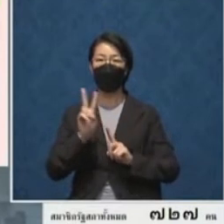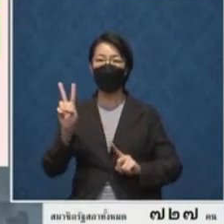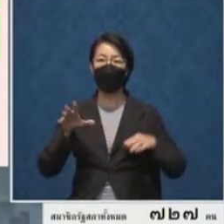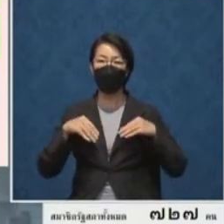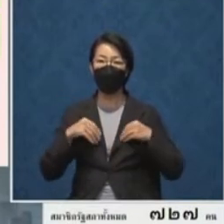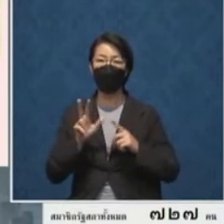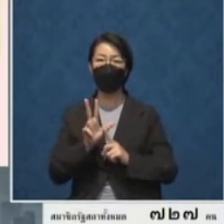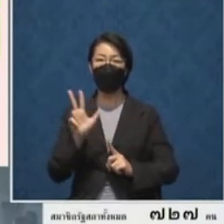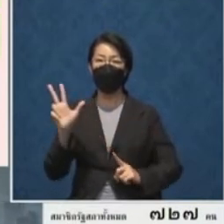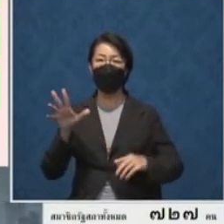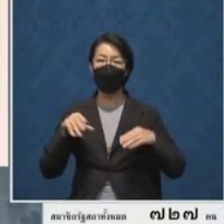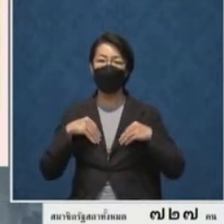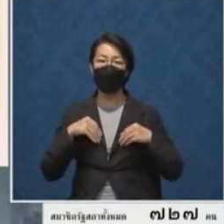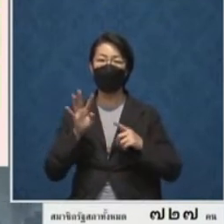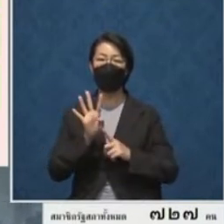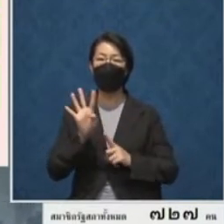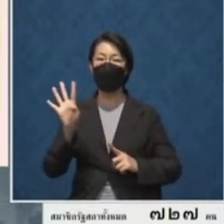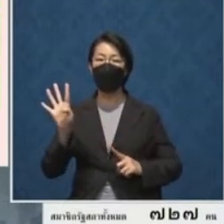การ4รับหลักการ